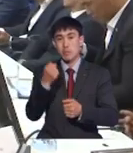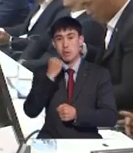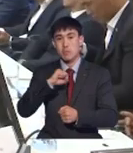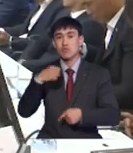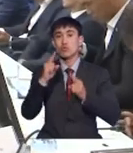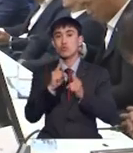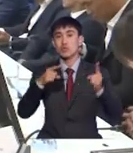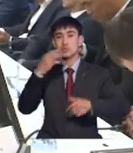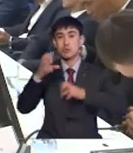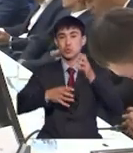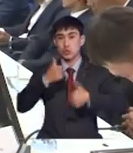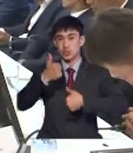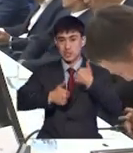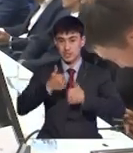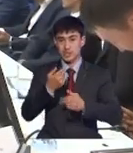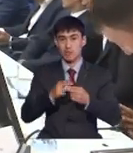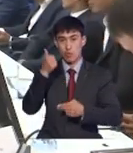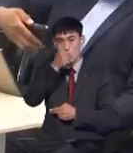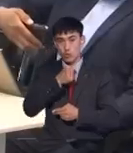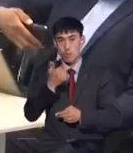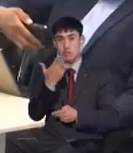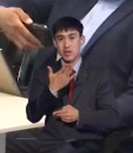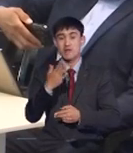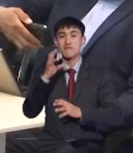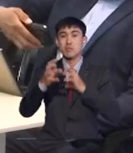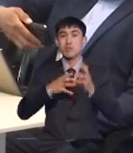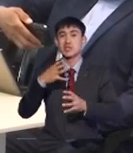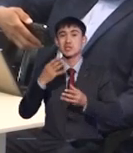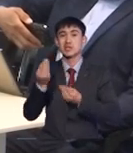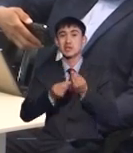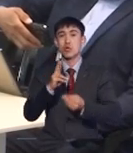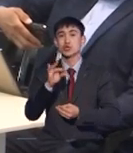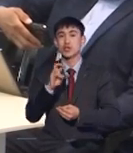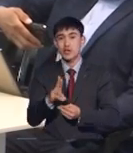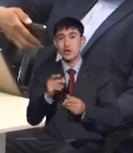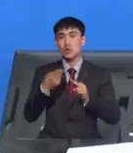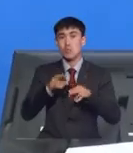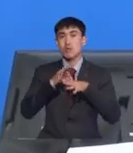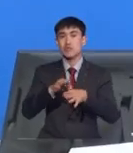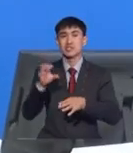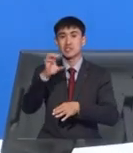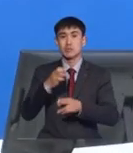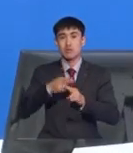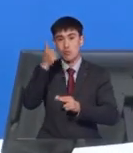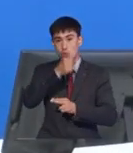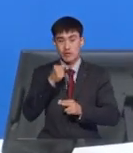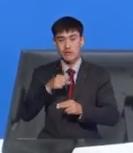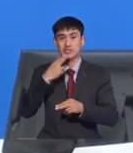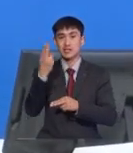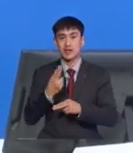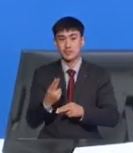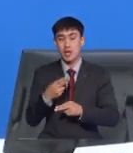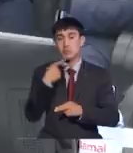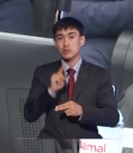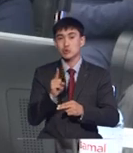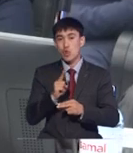и в крупнейших международных стартах этого года. В 5-х всемирных играх кочевников, которые пройдут в сентябре этого года в Астане.